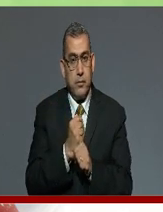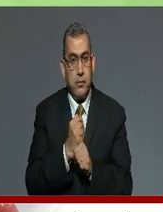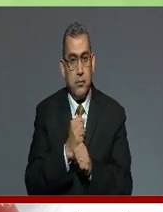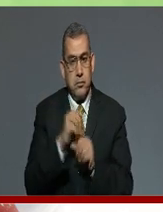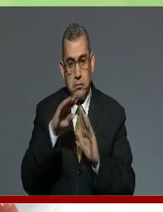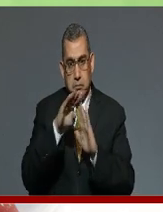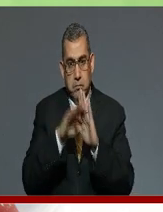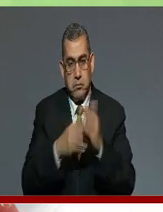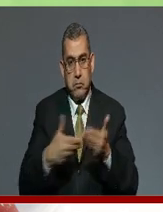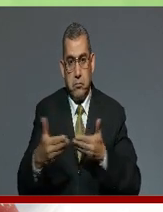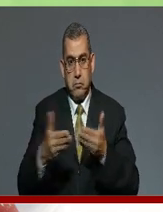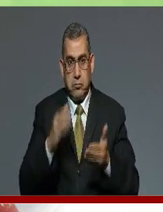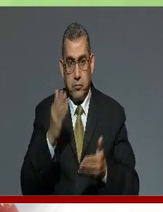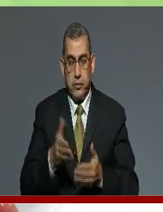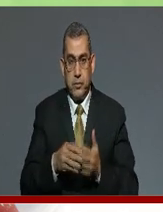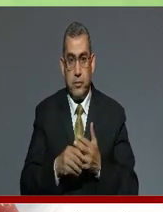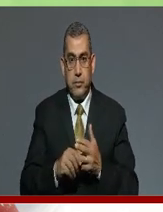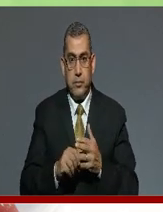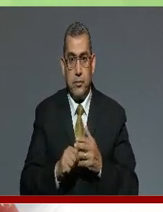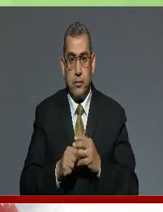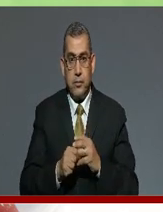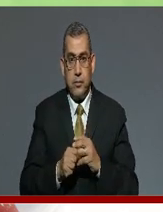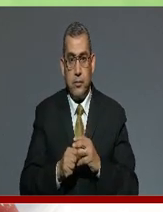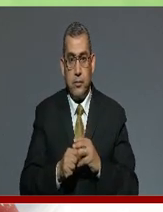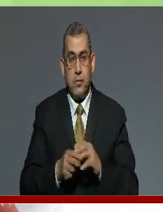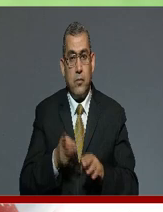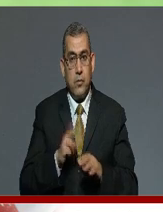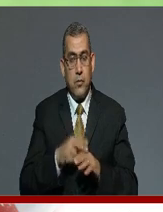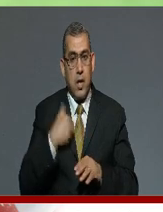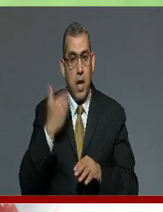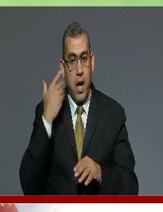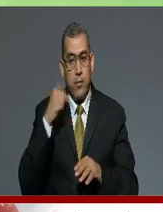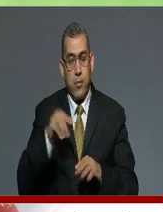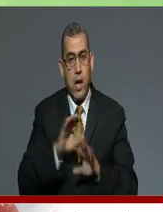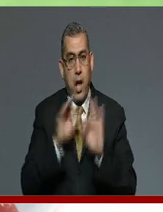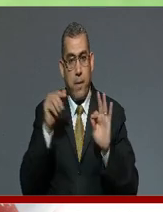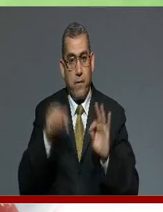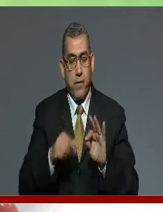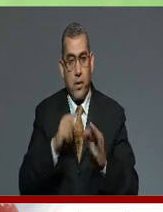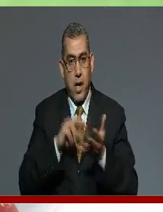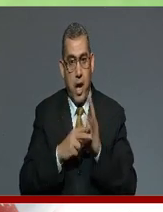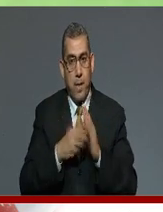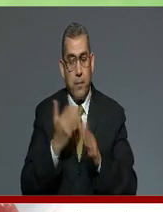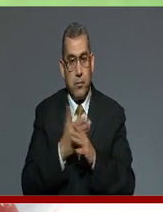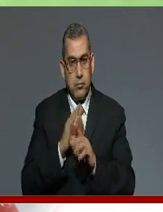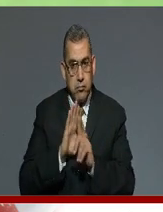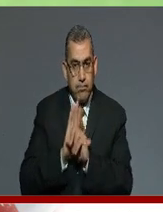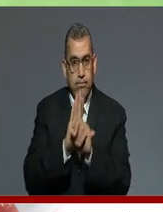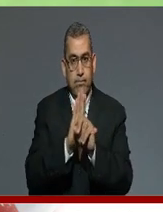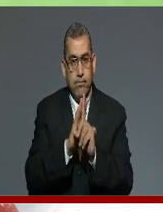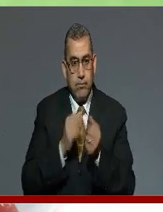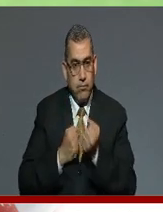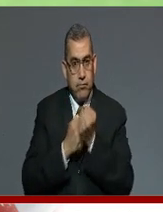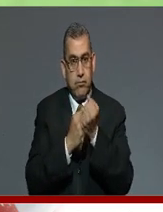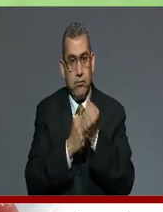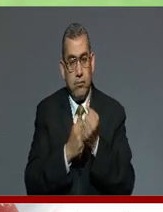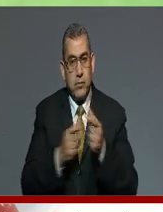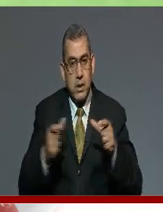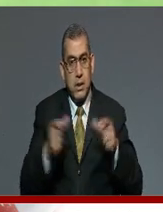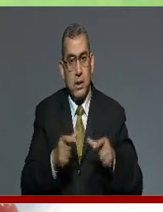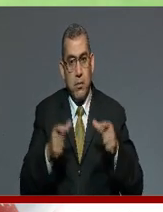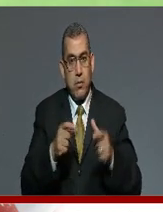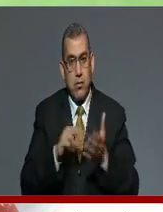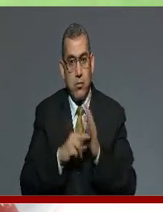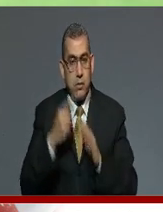اقليمي ونحن نقوم الان بدفع الاجتماعات ودفع